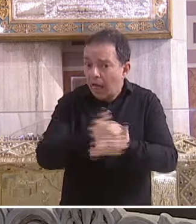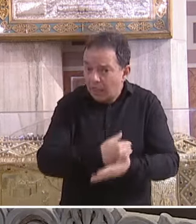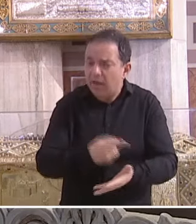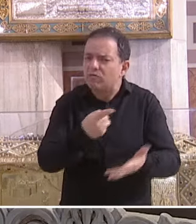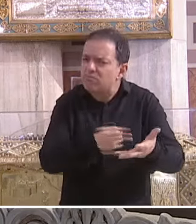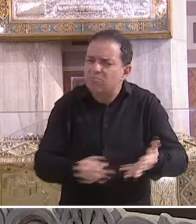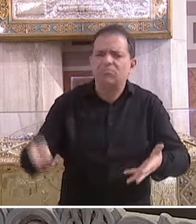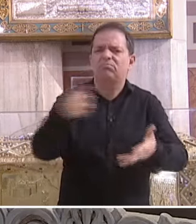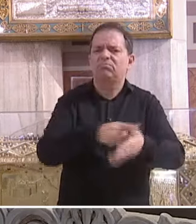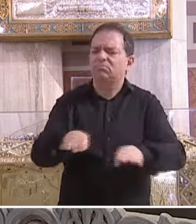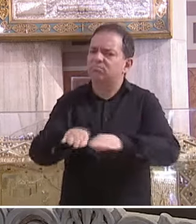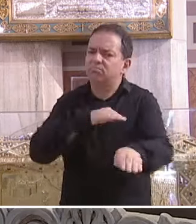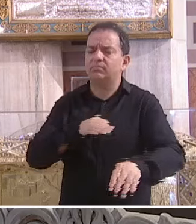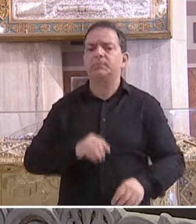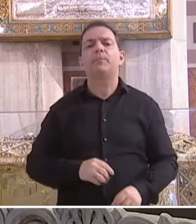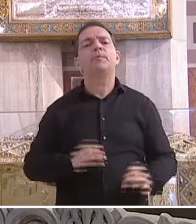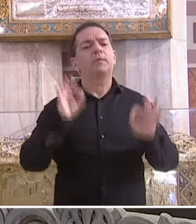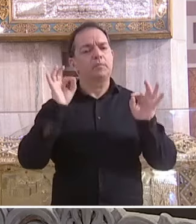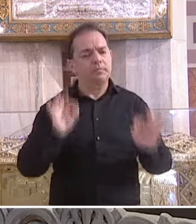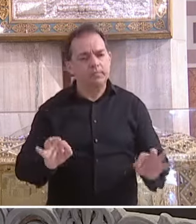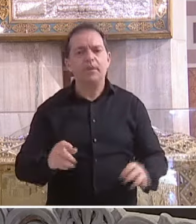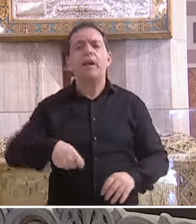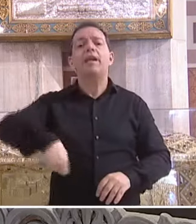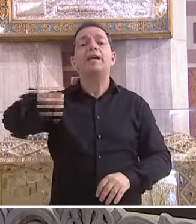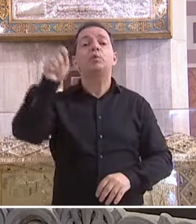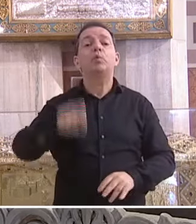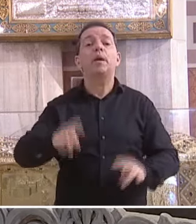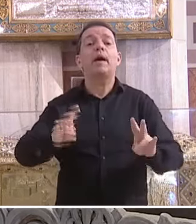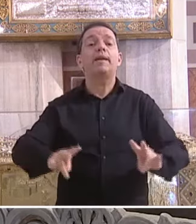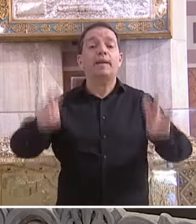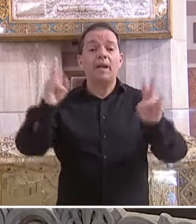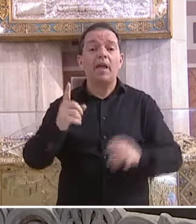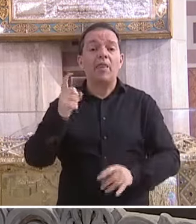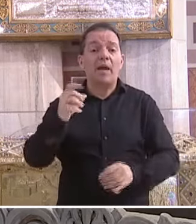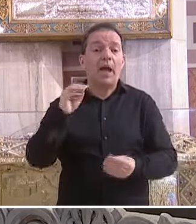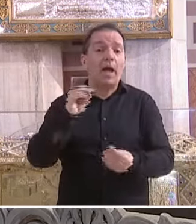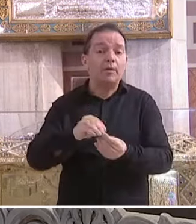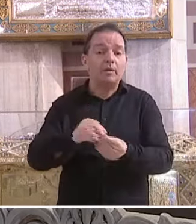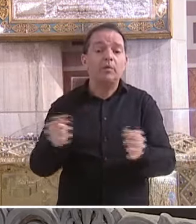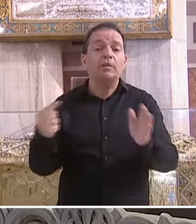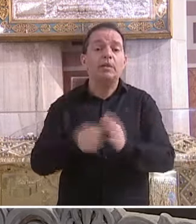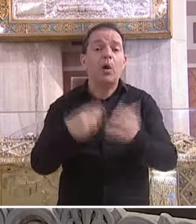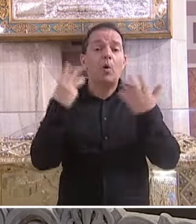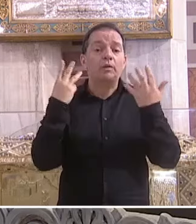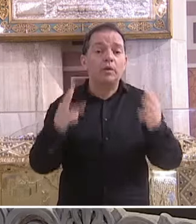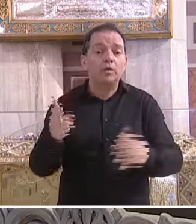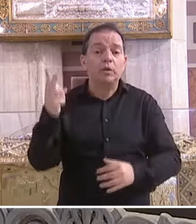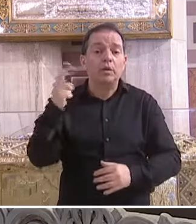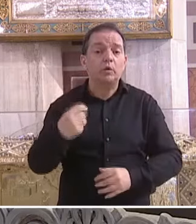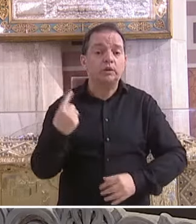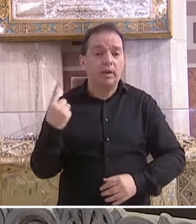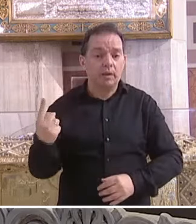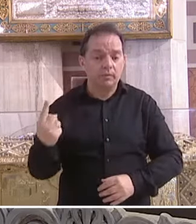Έτσι, μετά την Αναστάσιμη Θεία Λειτουργία της 10ης Απριλίου του